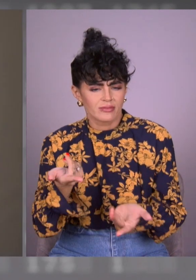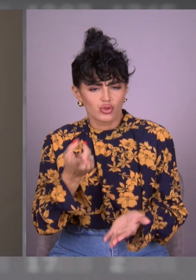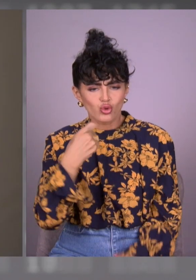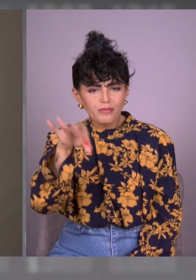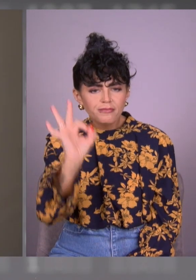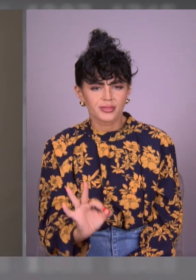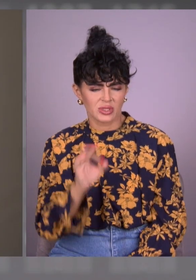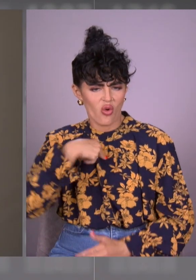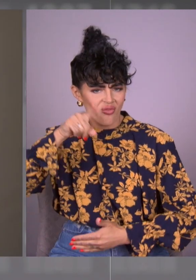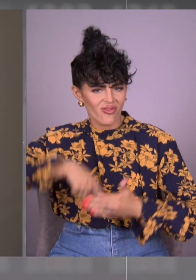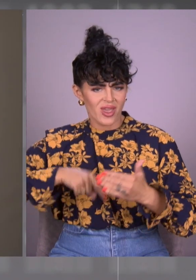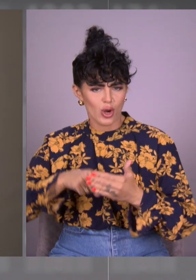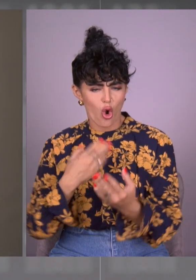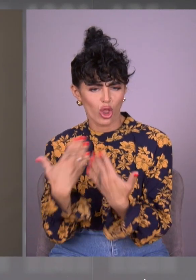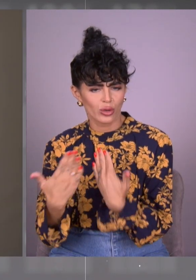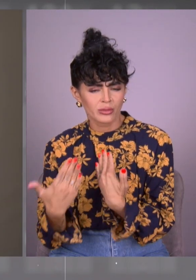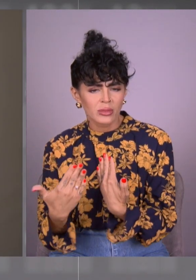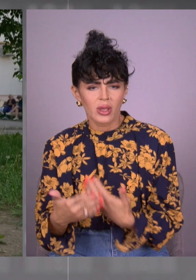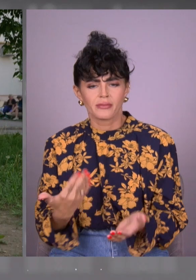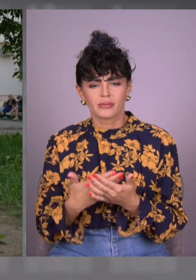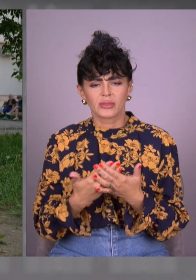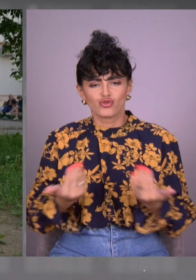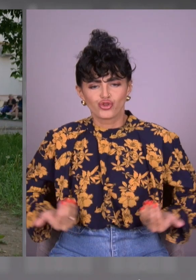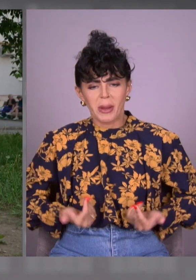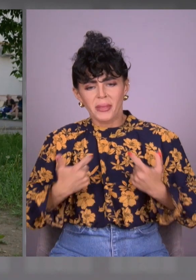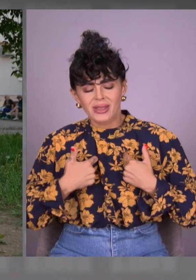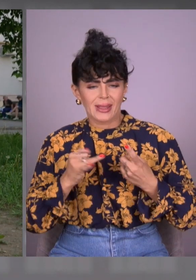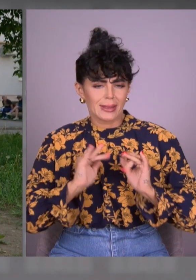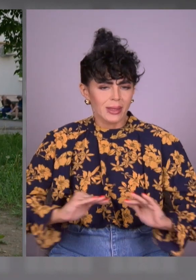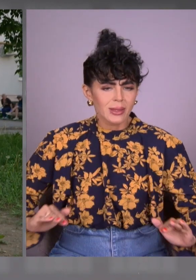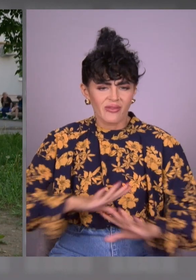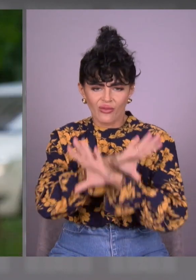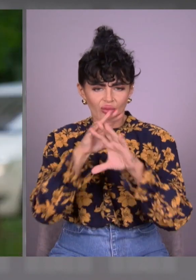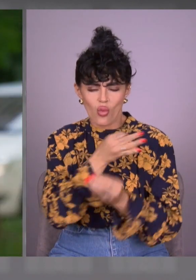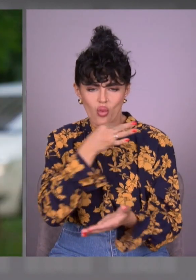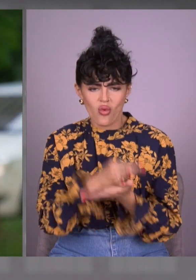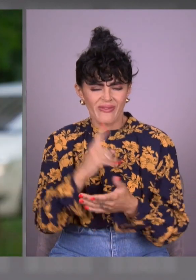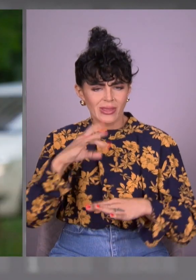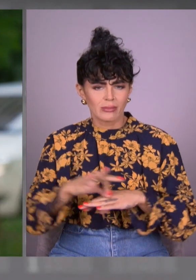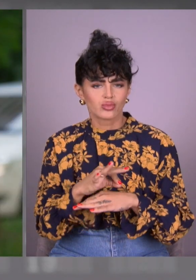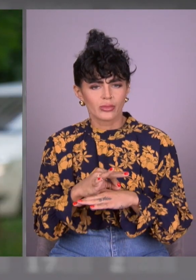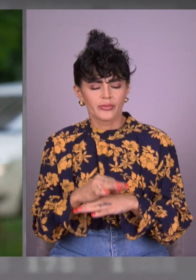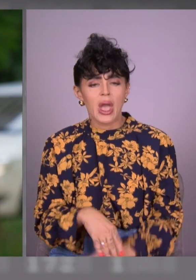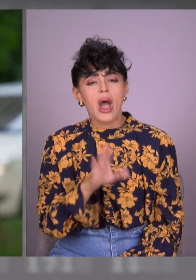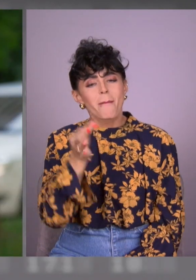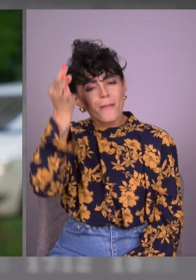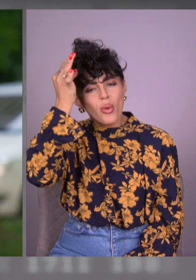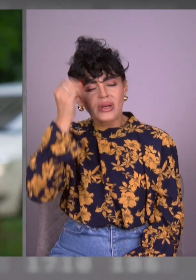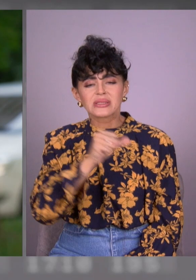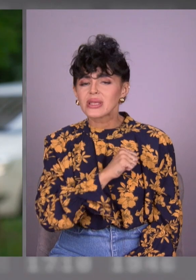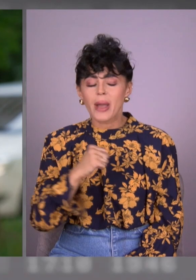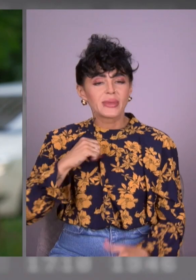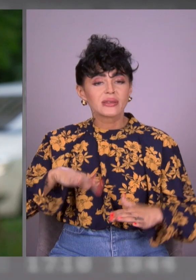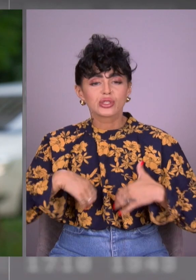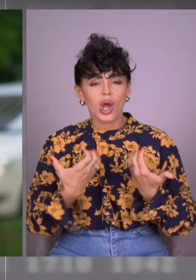100%. Я йому довіряла власне життя, дітей. А от за цей тиждень ти пам'ятаєш, коли було найстрашніше? І,